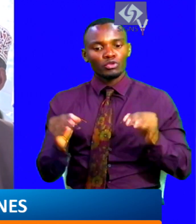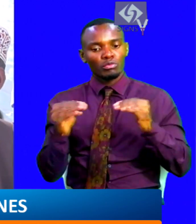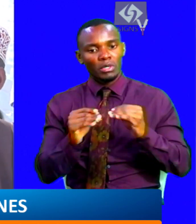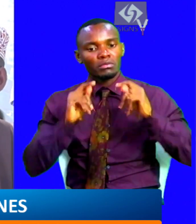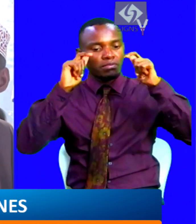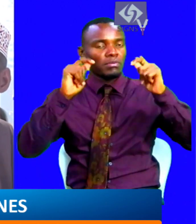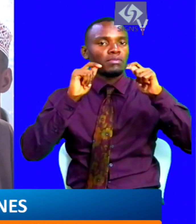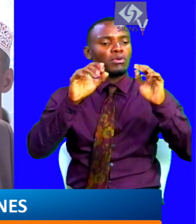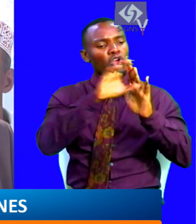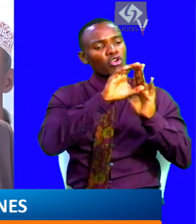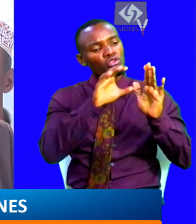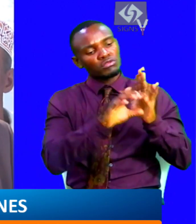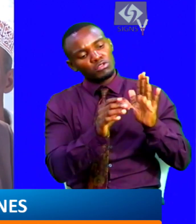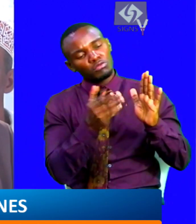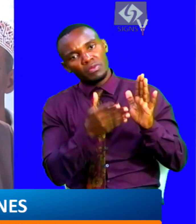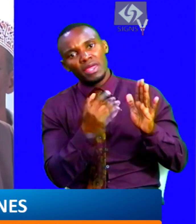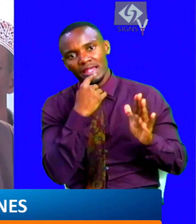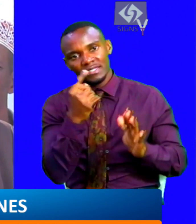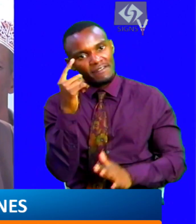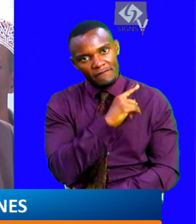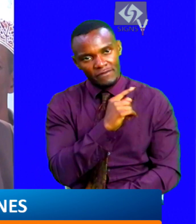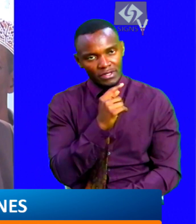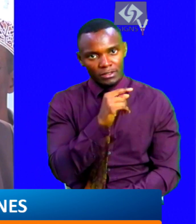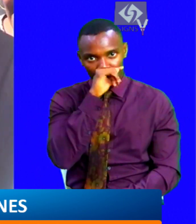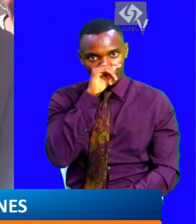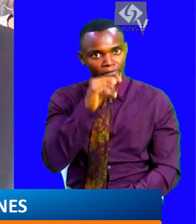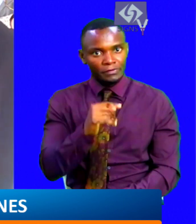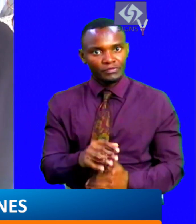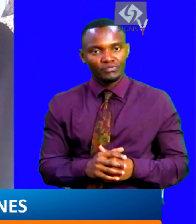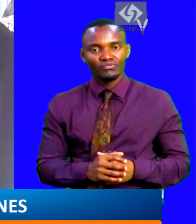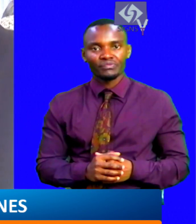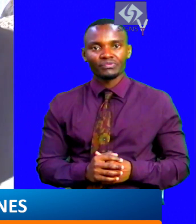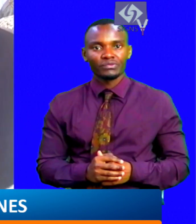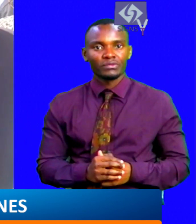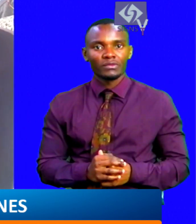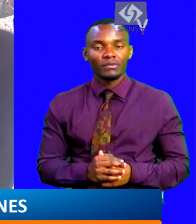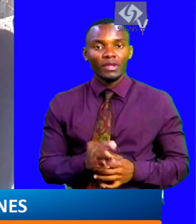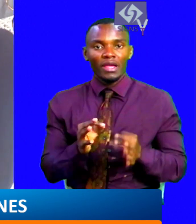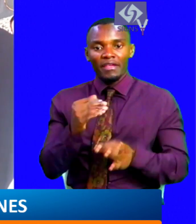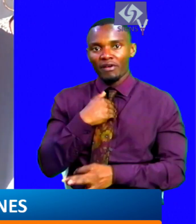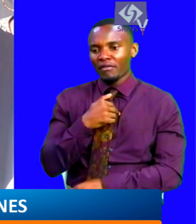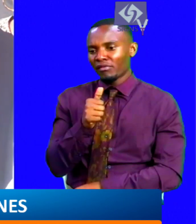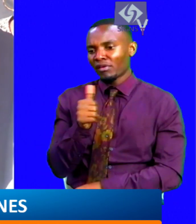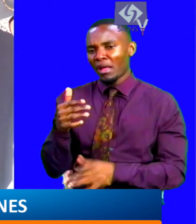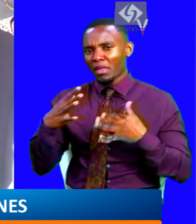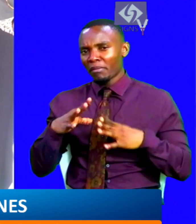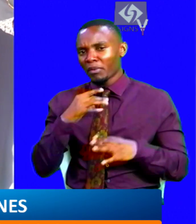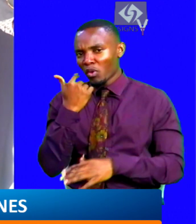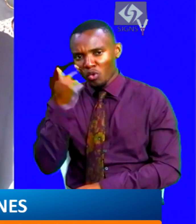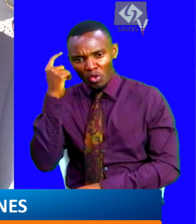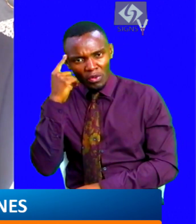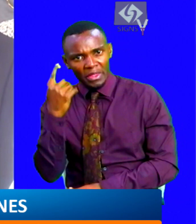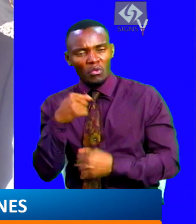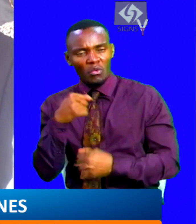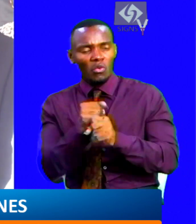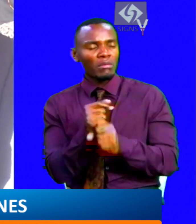Muda ambao kwamba mtu anaweza kushikwa kiholela, huo muda umepita. Wacha mtu awe amekosa. Na